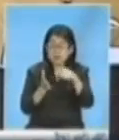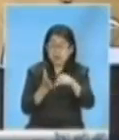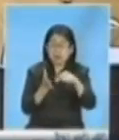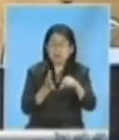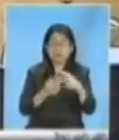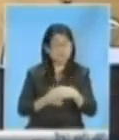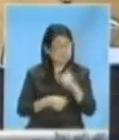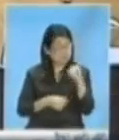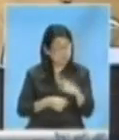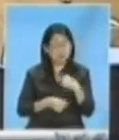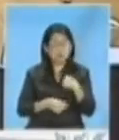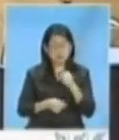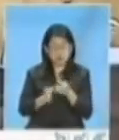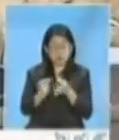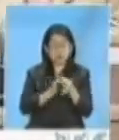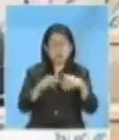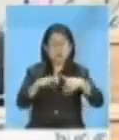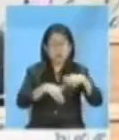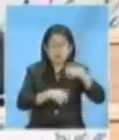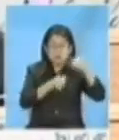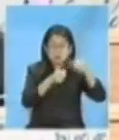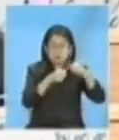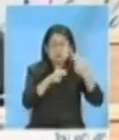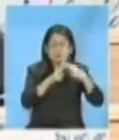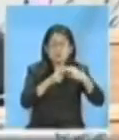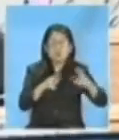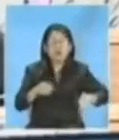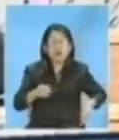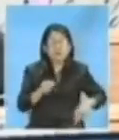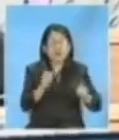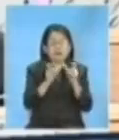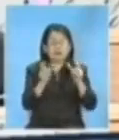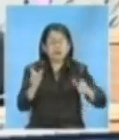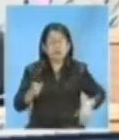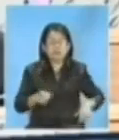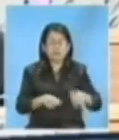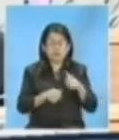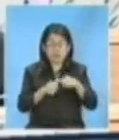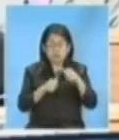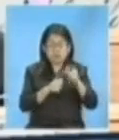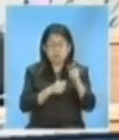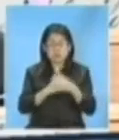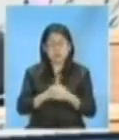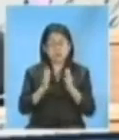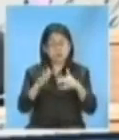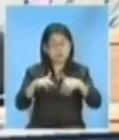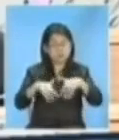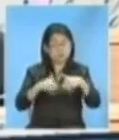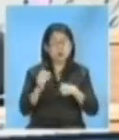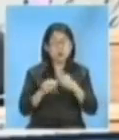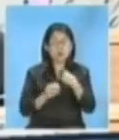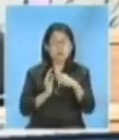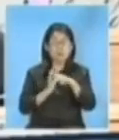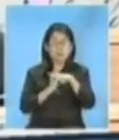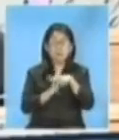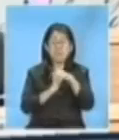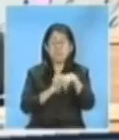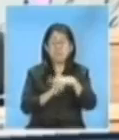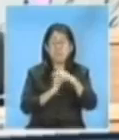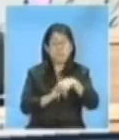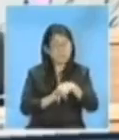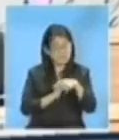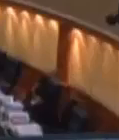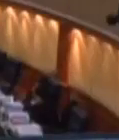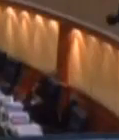มด90คนสาระสำคัญของผู้อภิปรายก็ขอให้มีการเปลี่ยนแปลงจำนวนที่จัดทำร่างรัฐธรรมนูญฉบับใหม่สสพรรคประชาธิปั